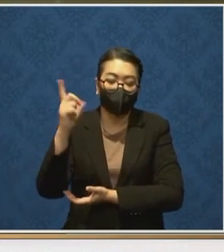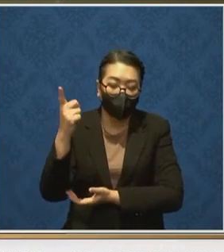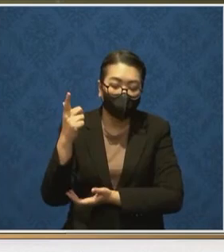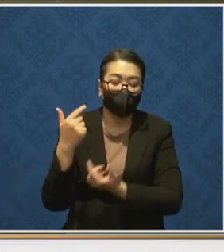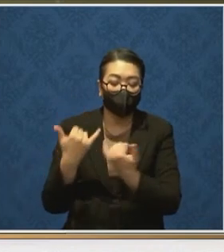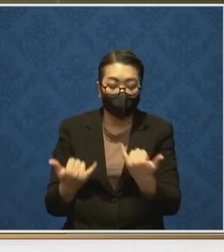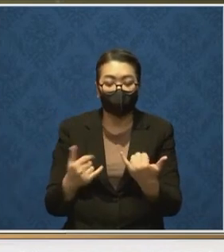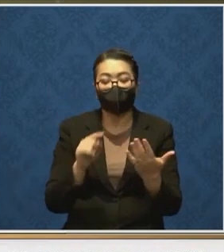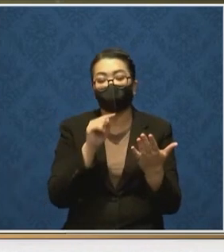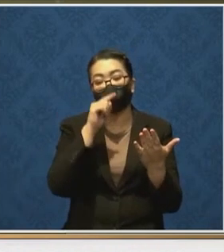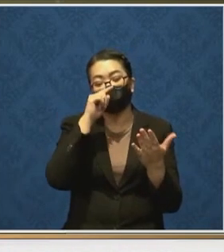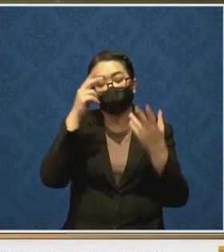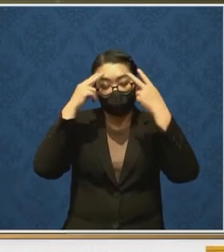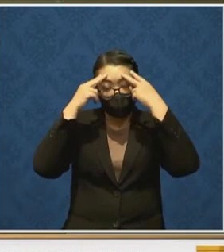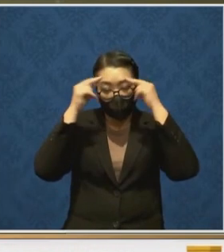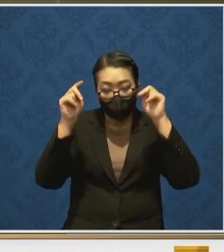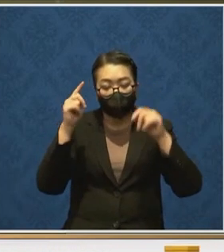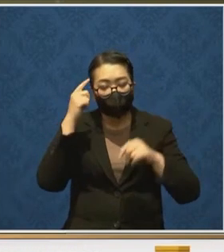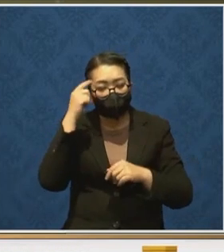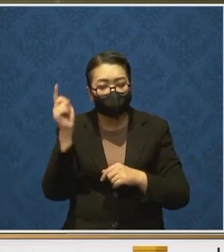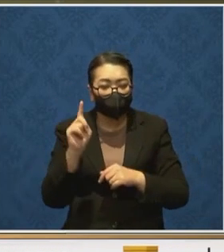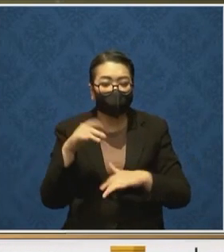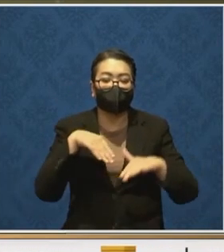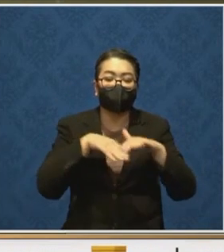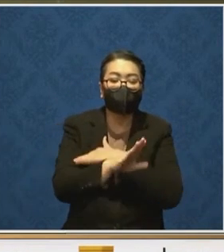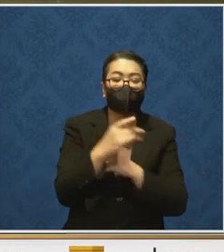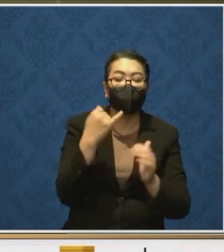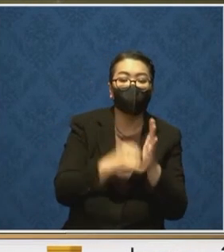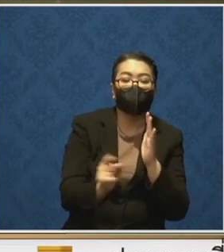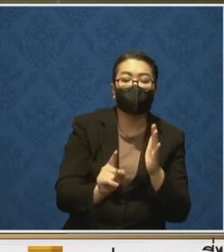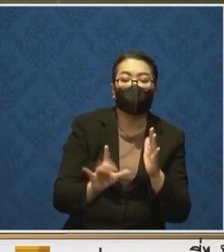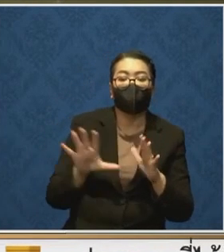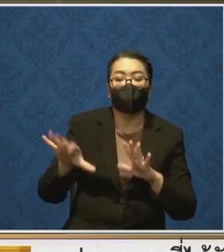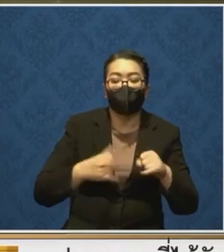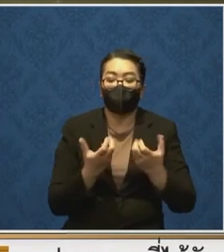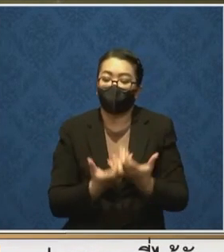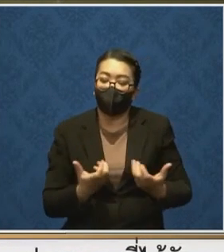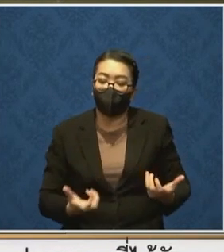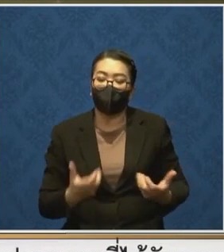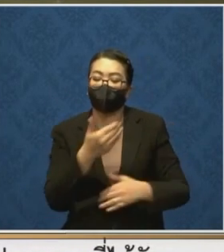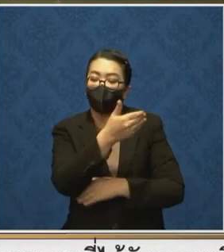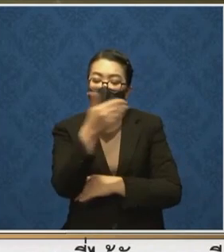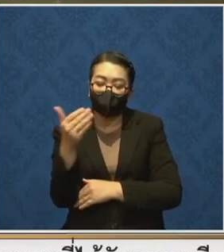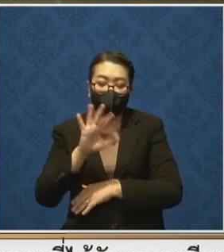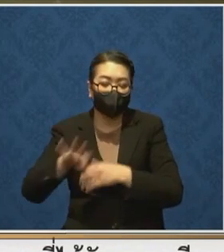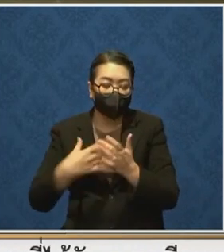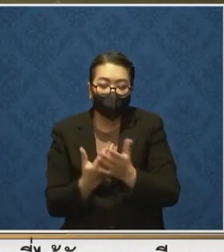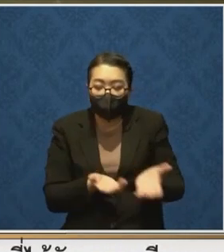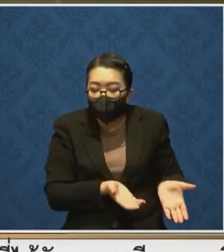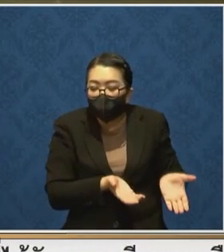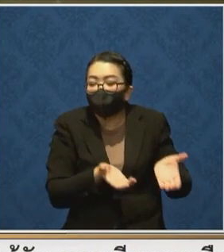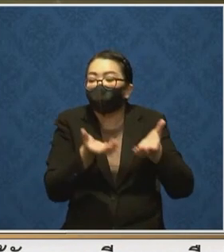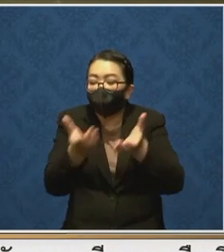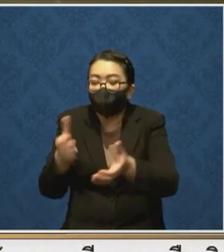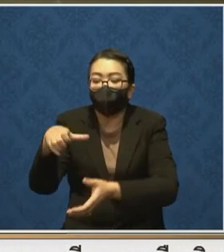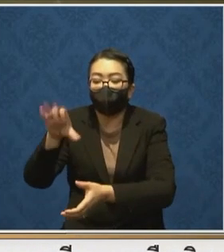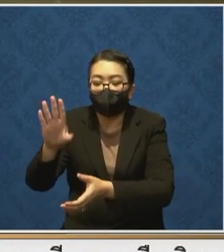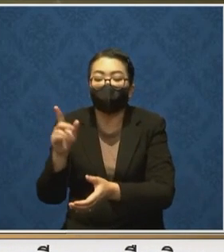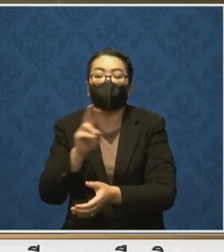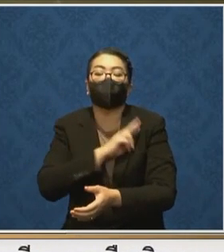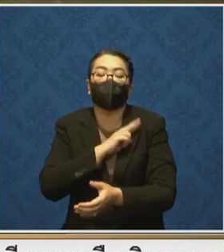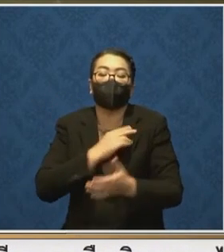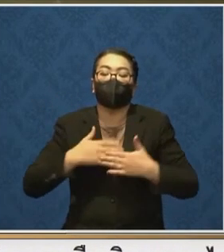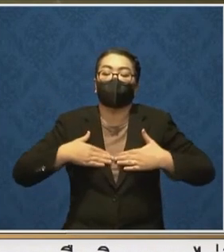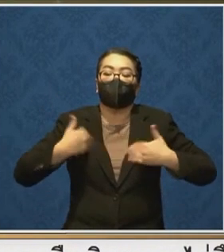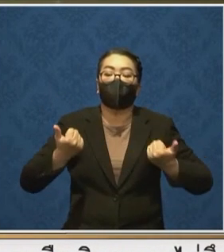ั้นคผเประยตเวงมีความพยายามที่จะนี้ความผิดโดยการเอาทับสมบัรของชาติไปประเครณใหกริษัเอกชนเพื่อให้ตัเอง